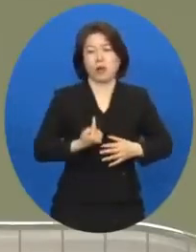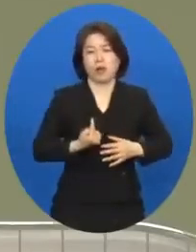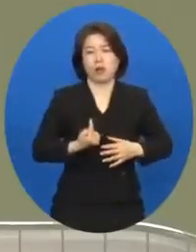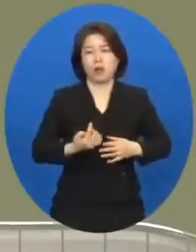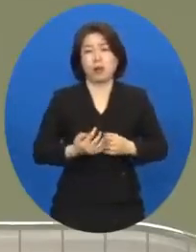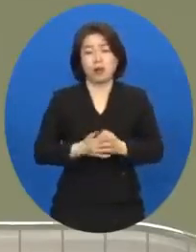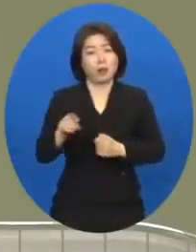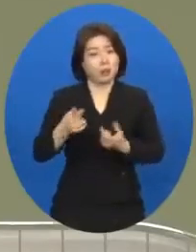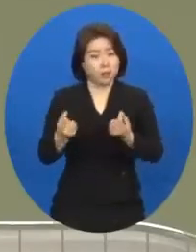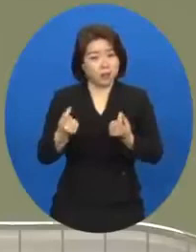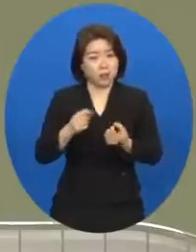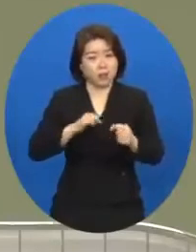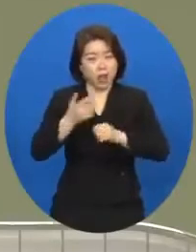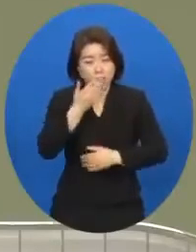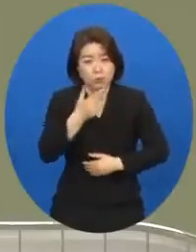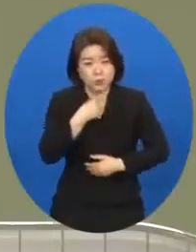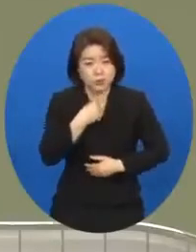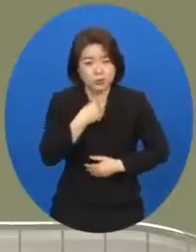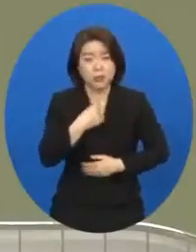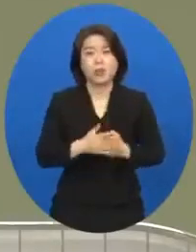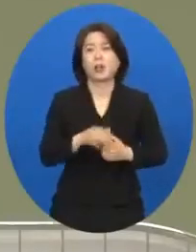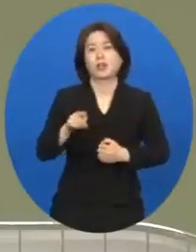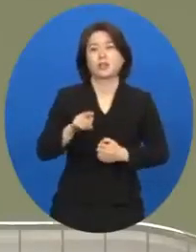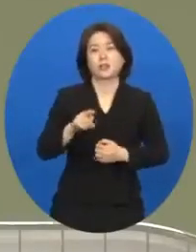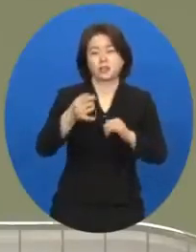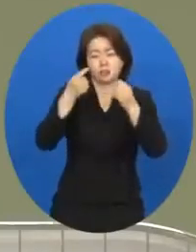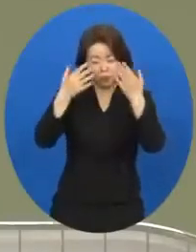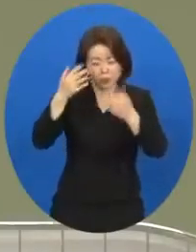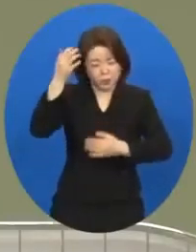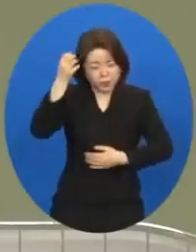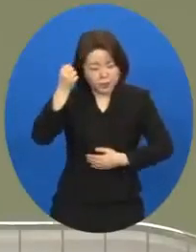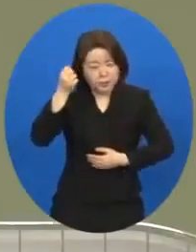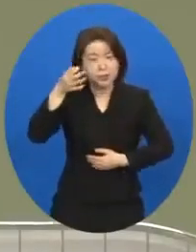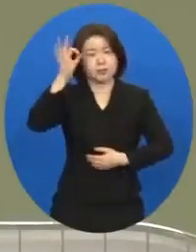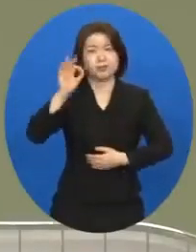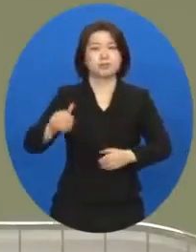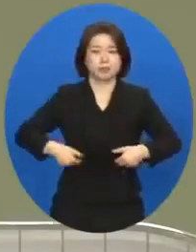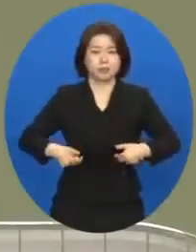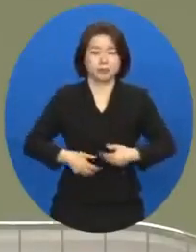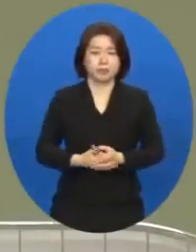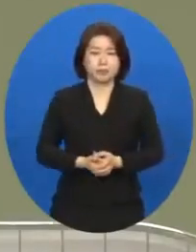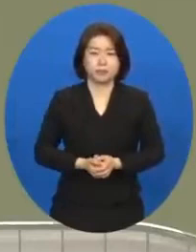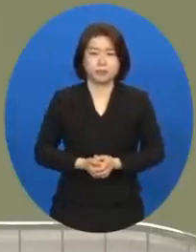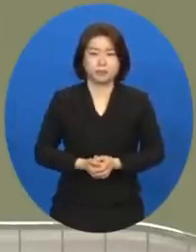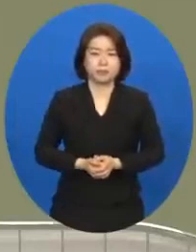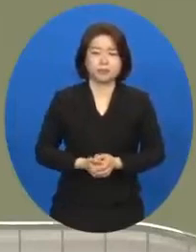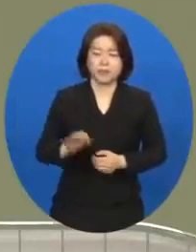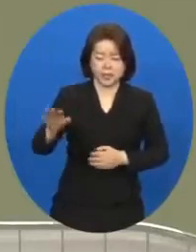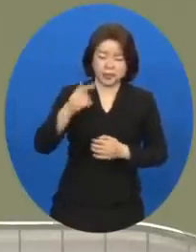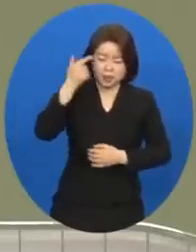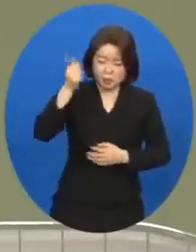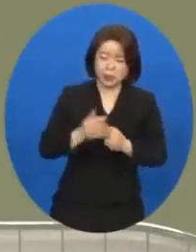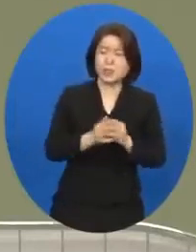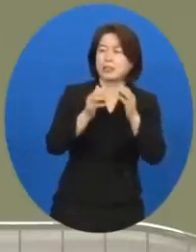그렇게 하고 싶으세요? 이 점을 명확하게 깨달아 알아야 된다는 겁니다. 아니 목사님, 그래도